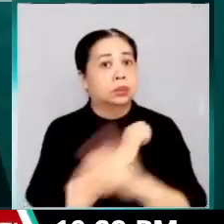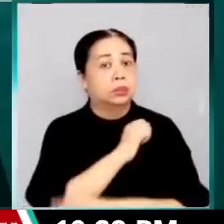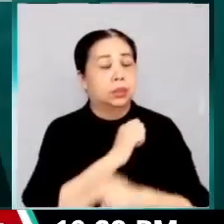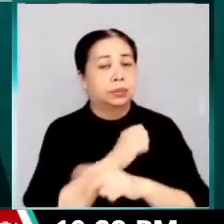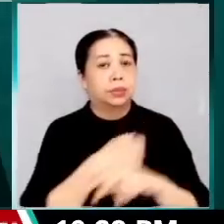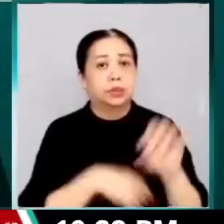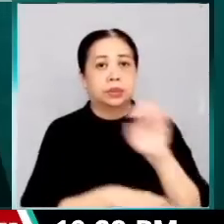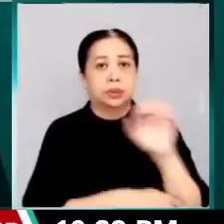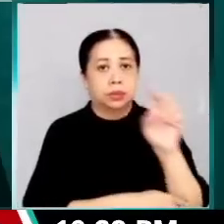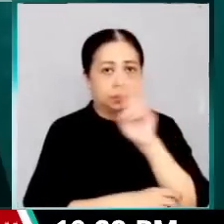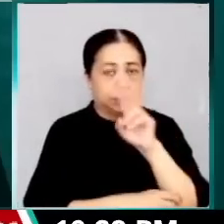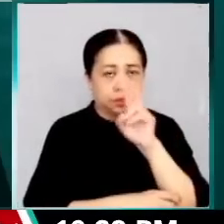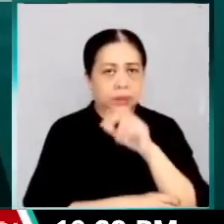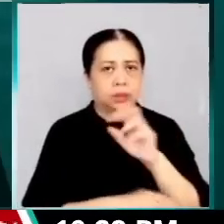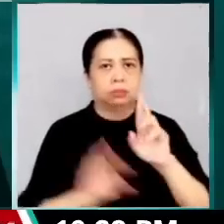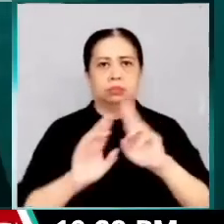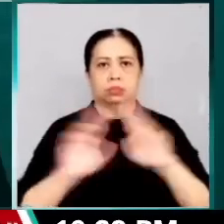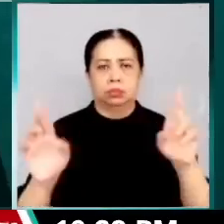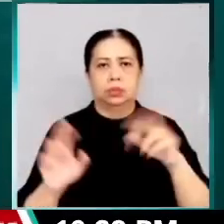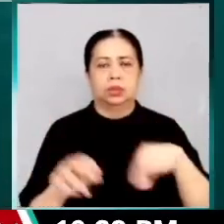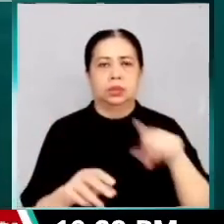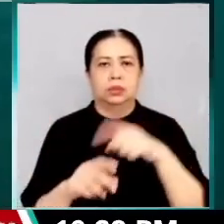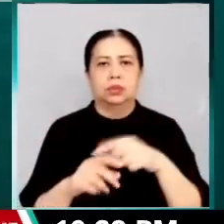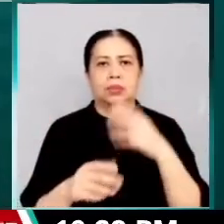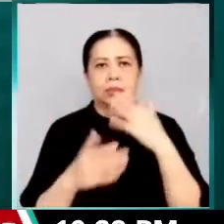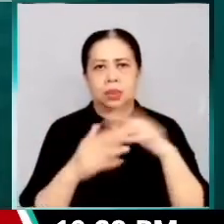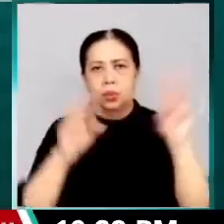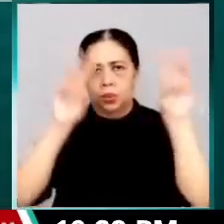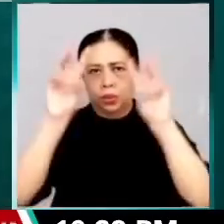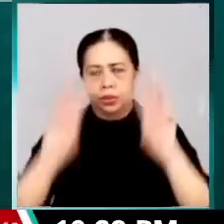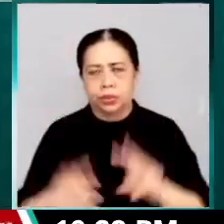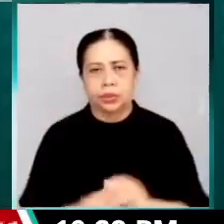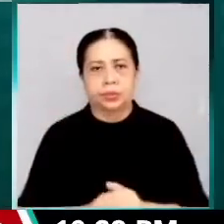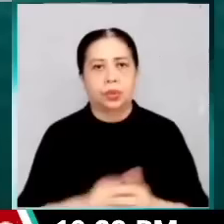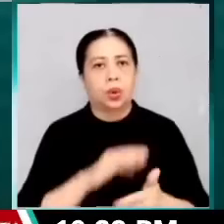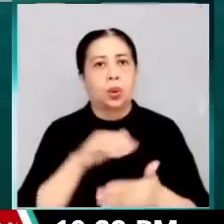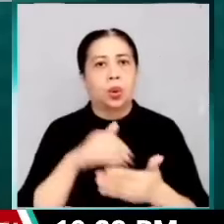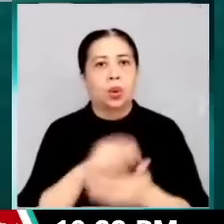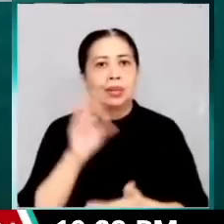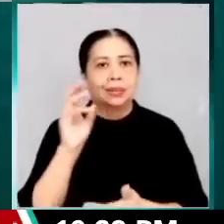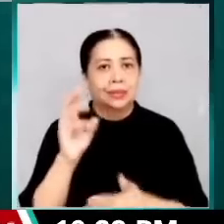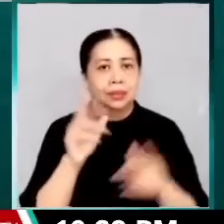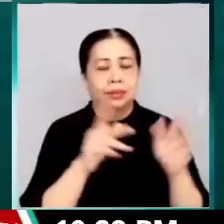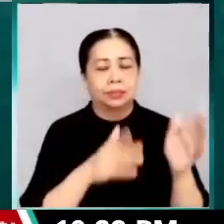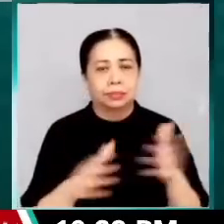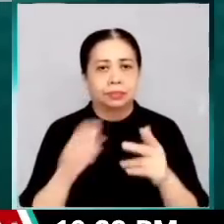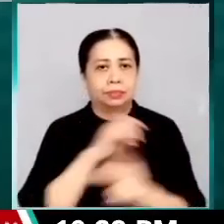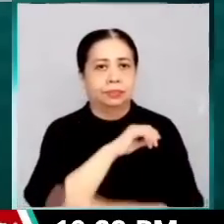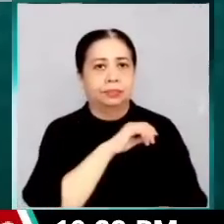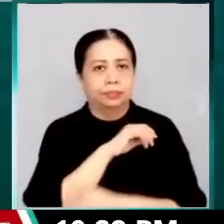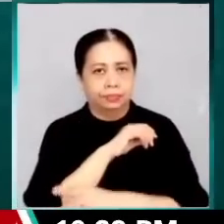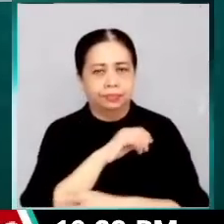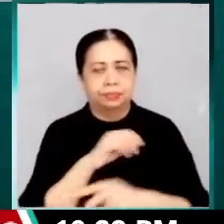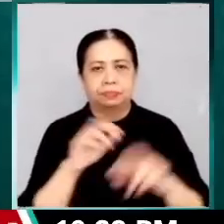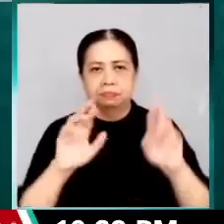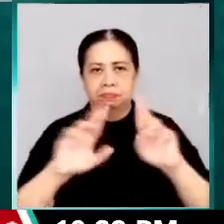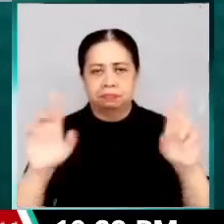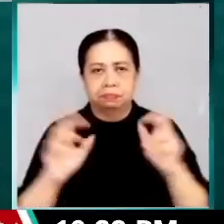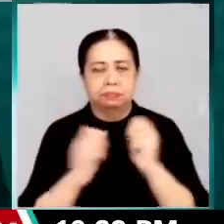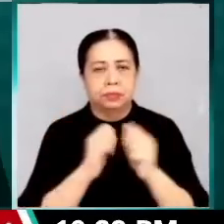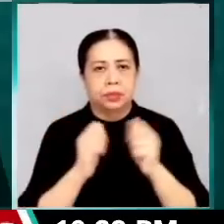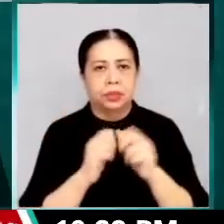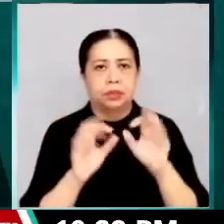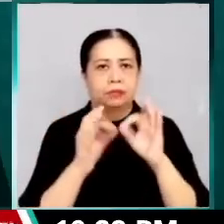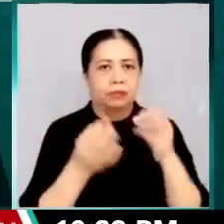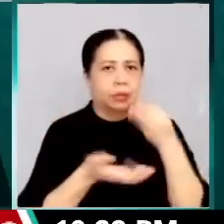sa masamang panahon. All six provinces in the region, so naka-preposition na yan. Ibig sabihin, yung family food packs